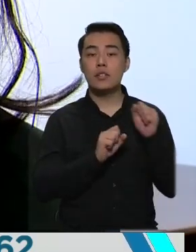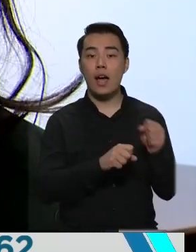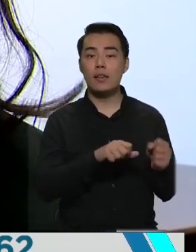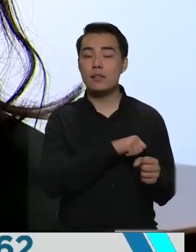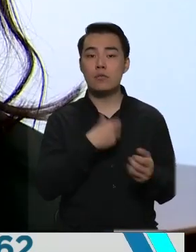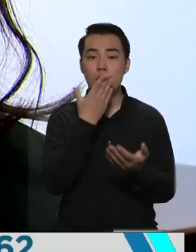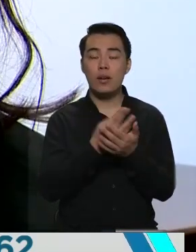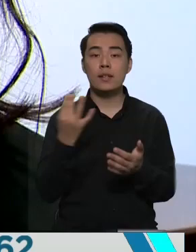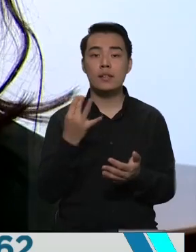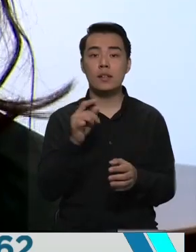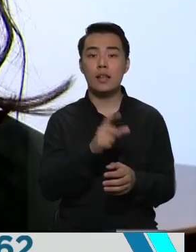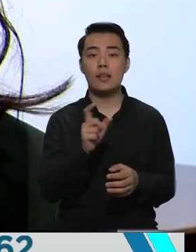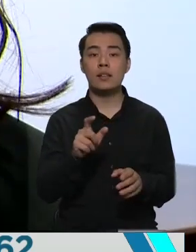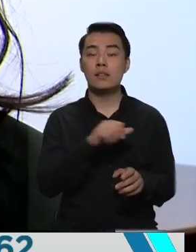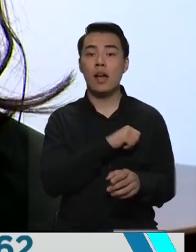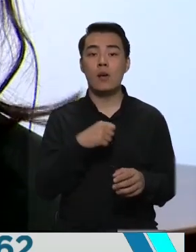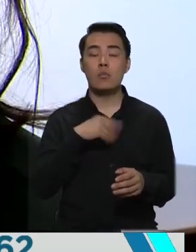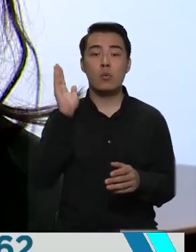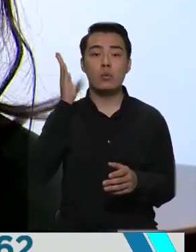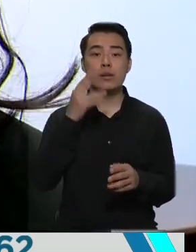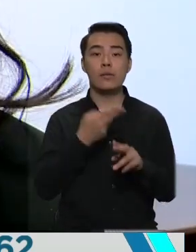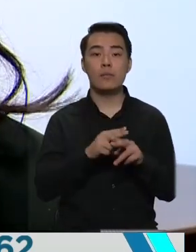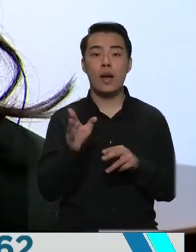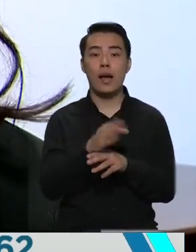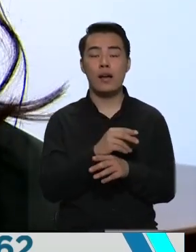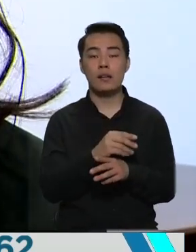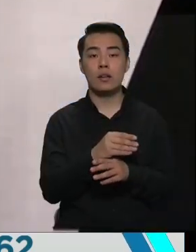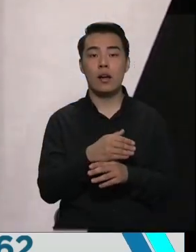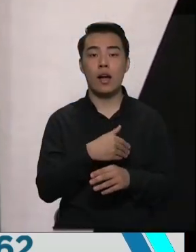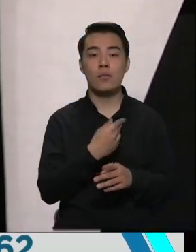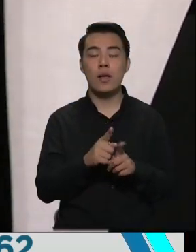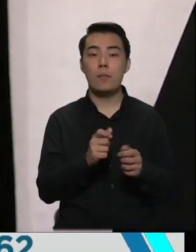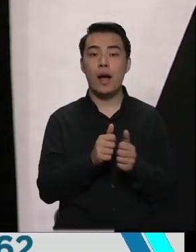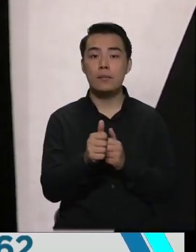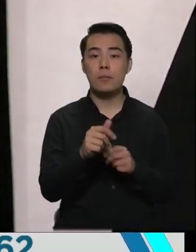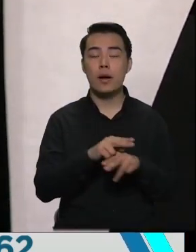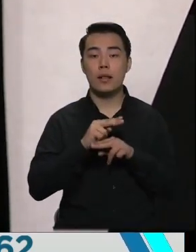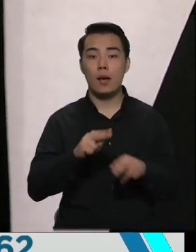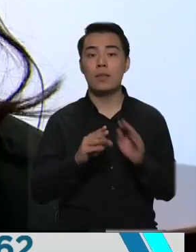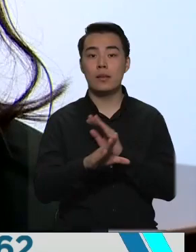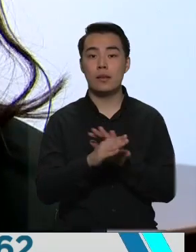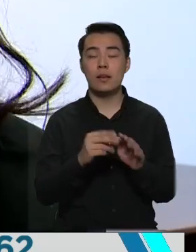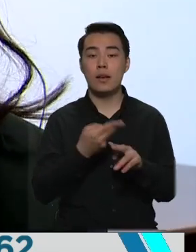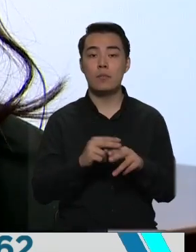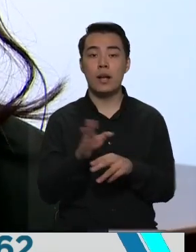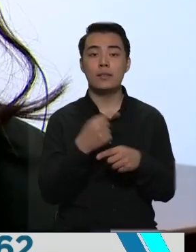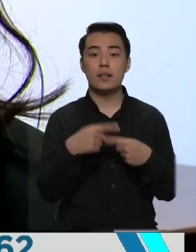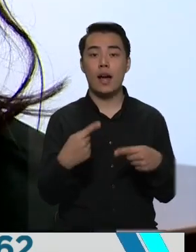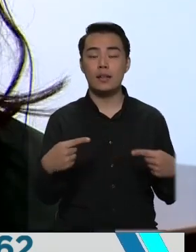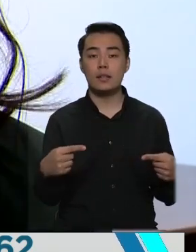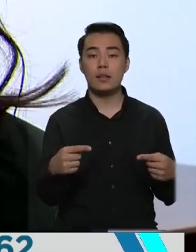интересы населения для того чтобы в будущем опять же да пройти в парламент такое количество разных